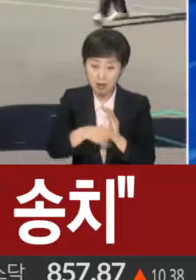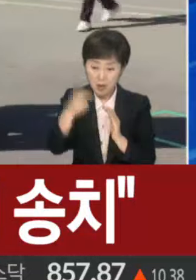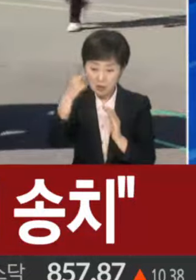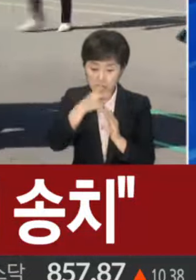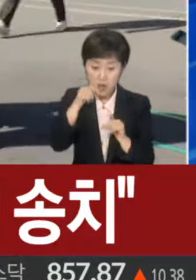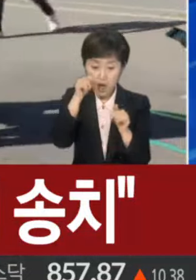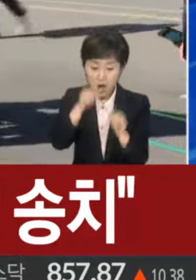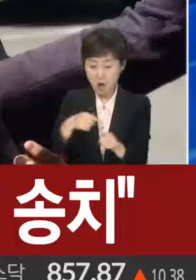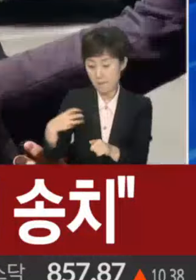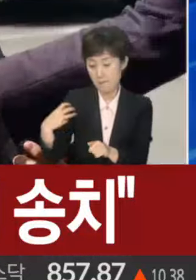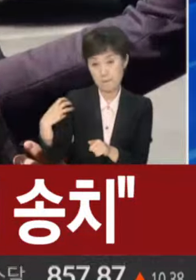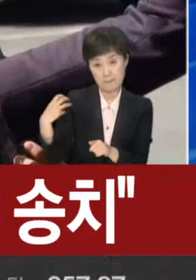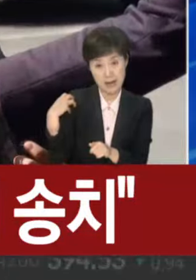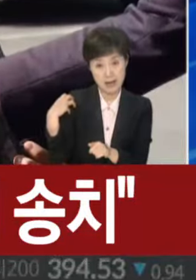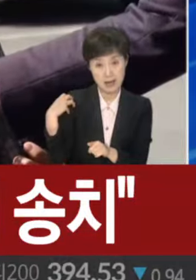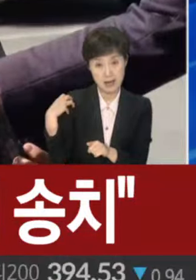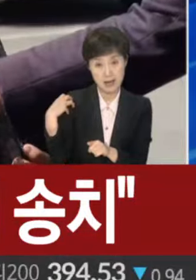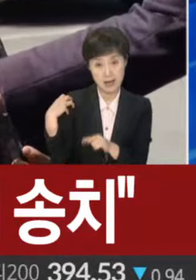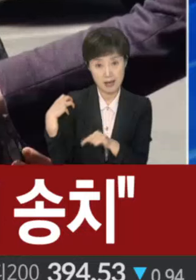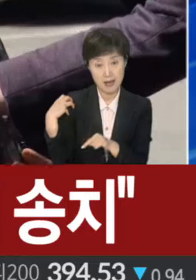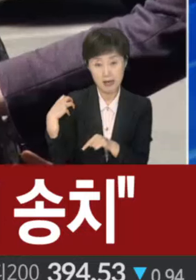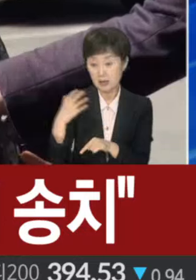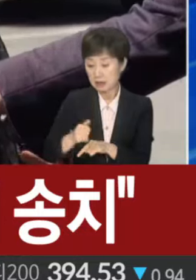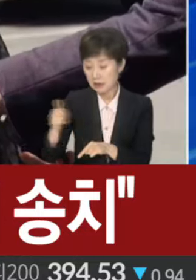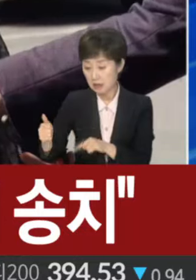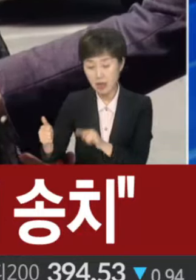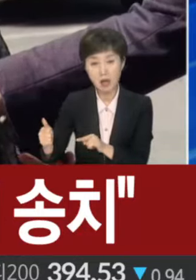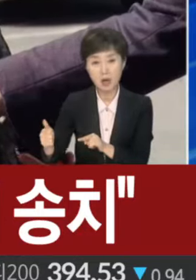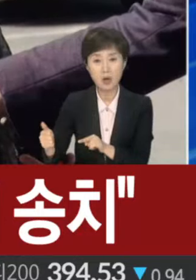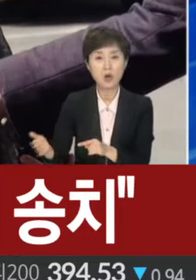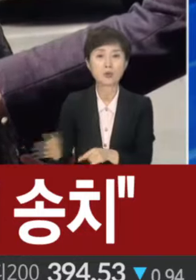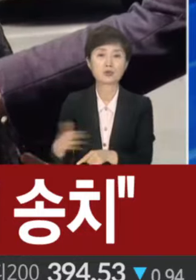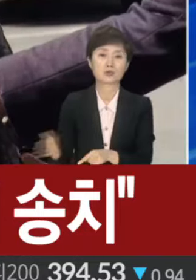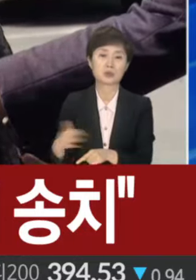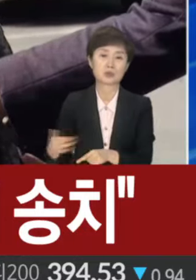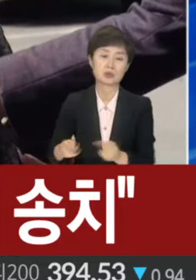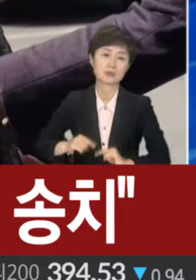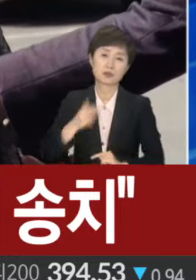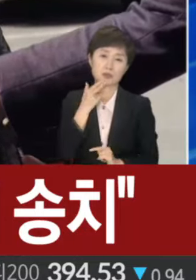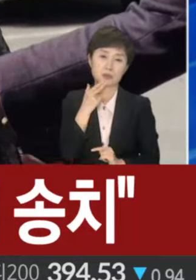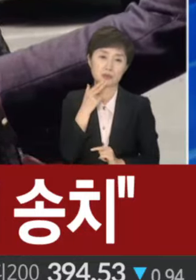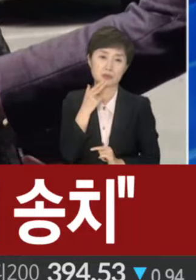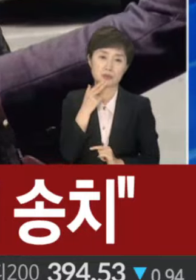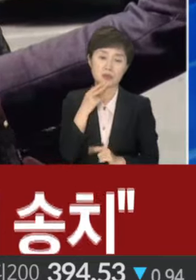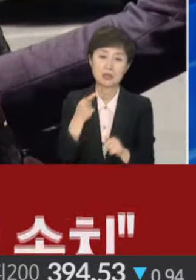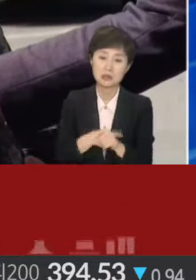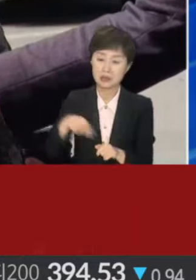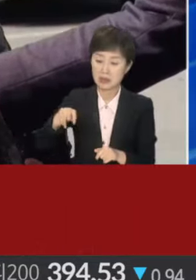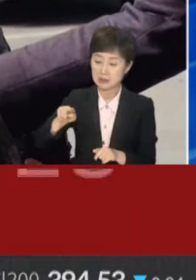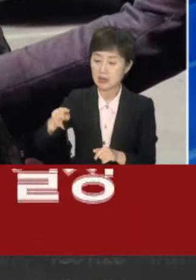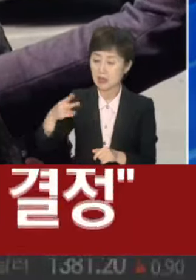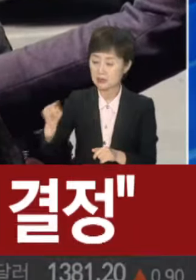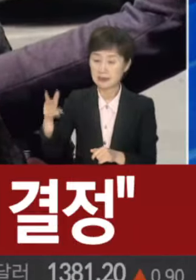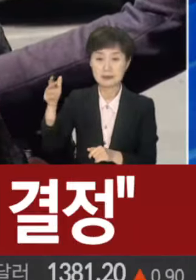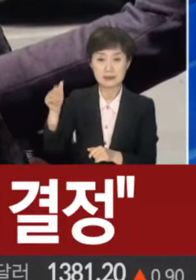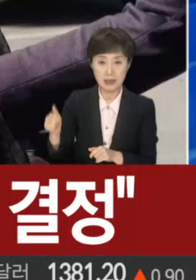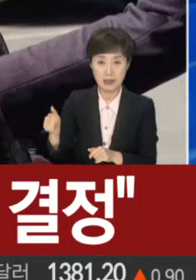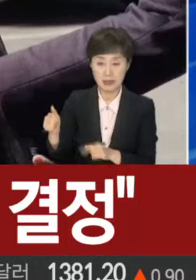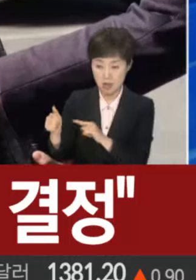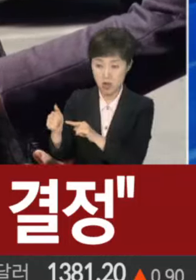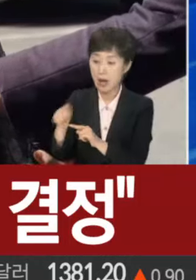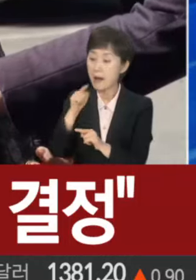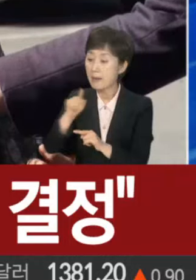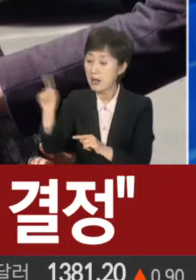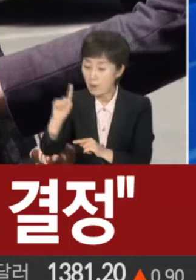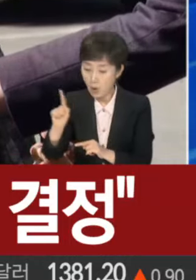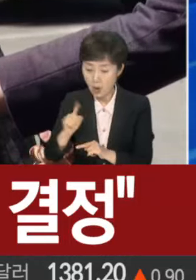건물을 지시하는 현장 통제 간부들인 대대장이 참석을 하지 않아서 사단장이 어떤 지시를 하는지 또는 대대장이 말하는 현장